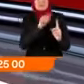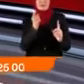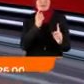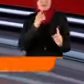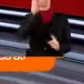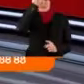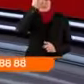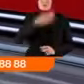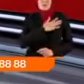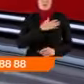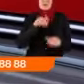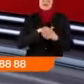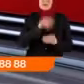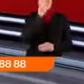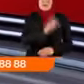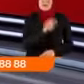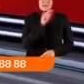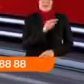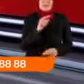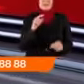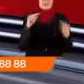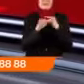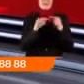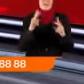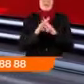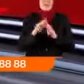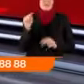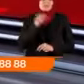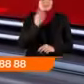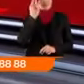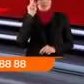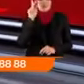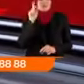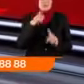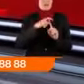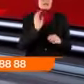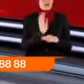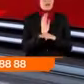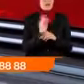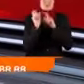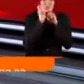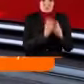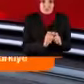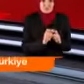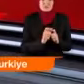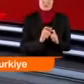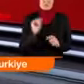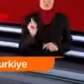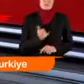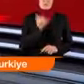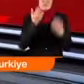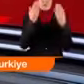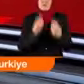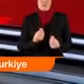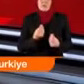the trafik polisi kendisini tanımayıp kimlik sorunca deyim yerindeyse başına gelmeyen kalmadı vekil Olabilir